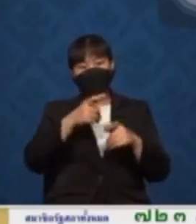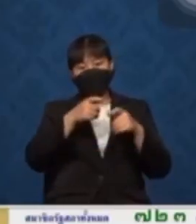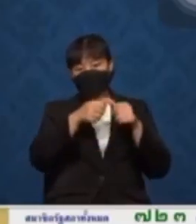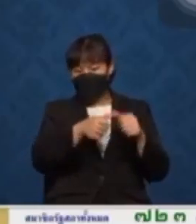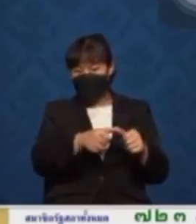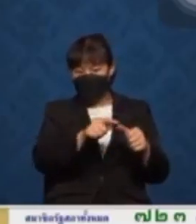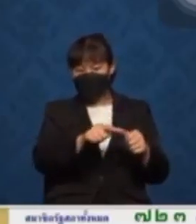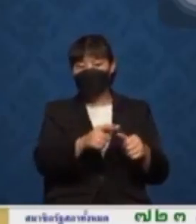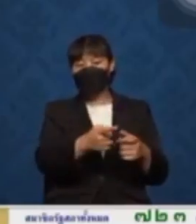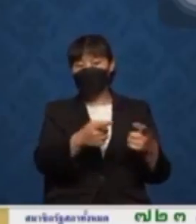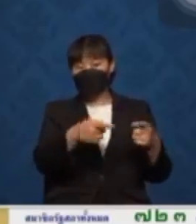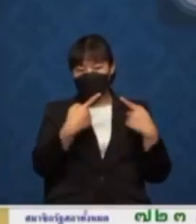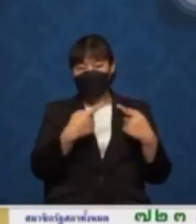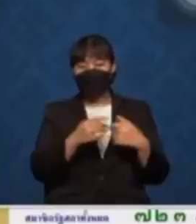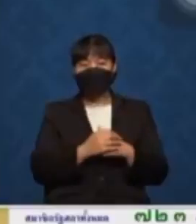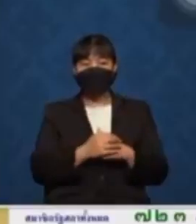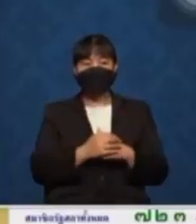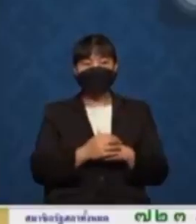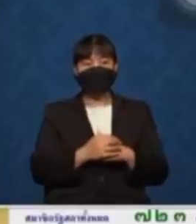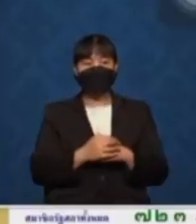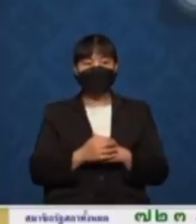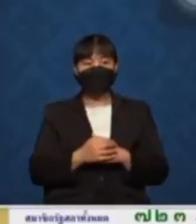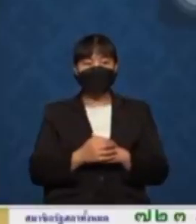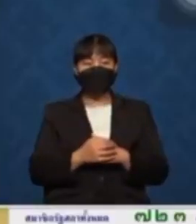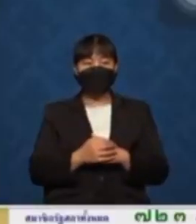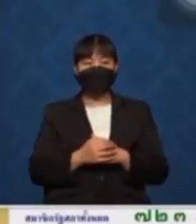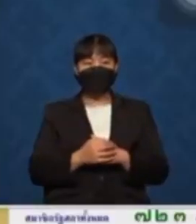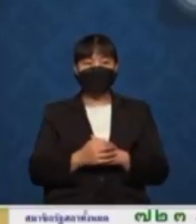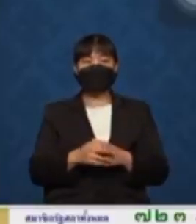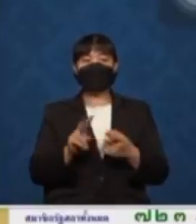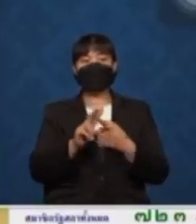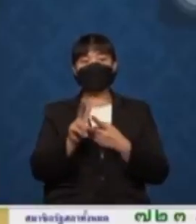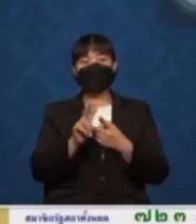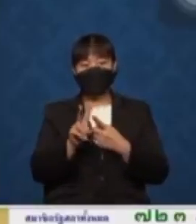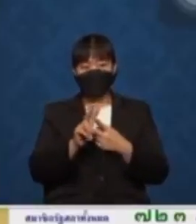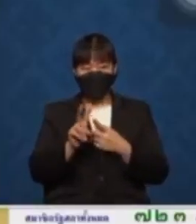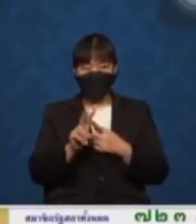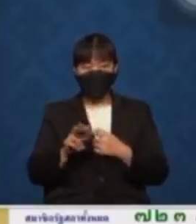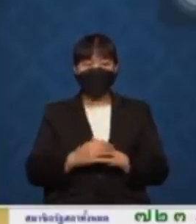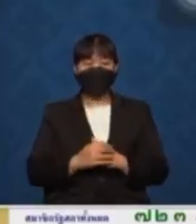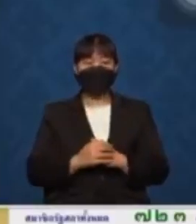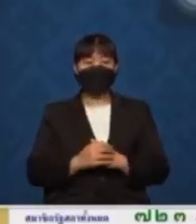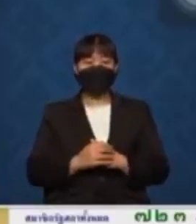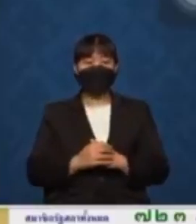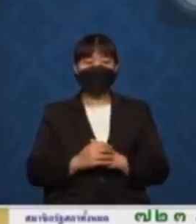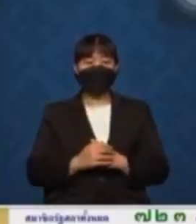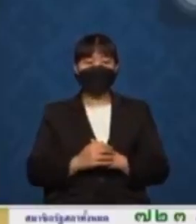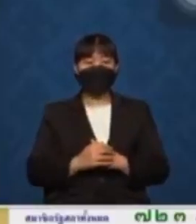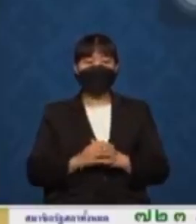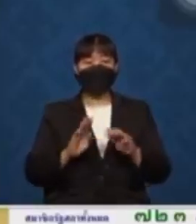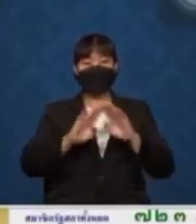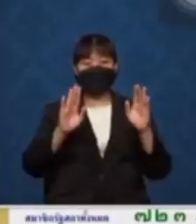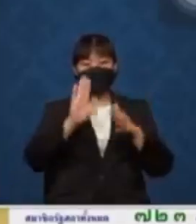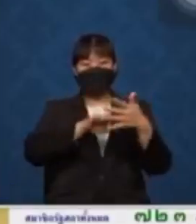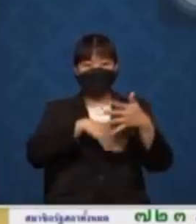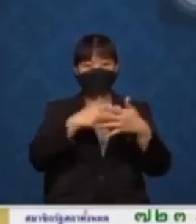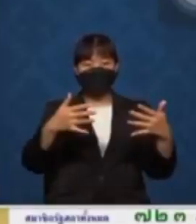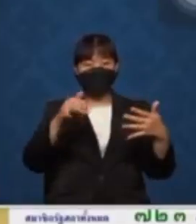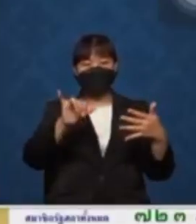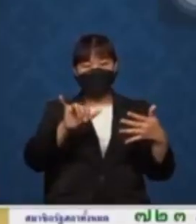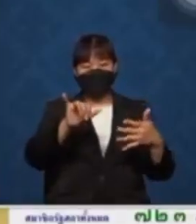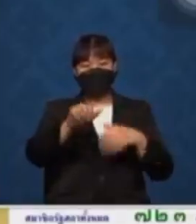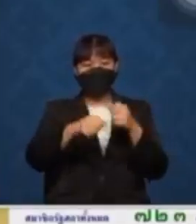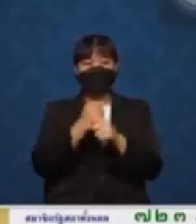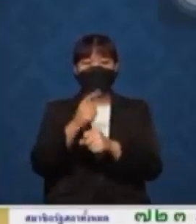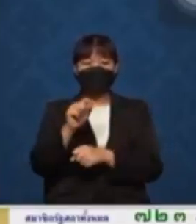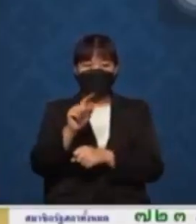ว.มาในส่วนข้อเสนอที่2ครับข้อเสนอที่2นั้นคือการยกเลิกแผนยุทธศาสตร์ชาติ20ปีและแผนป